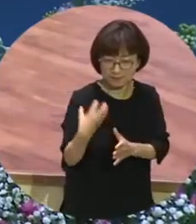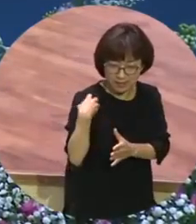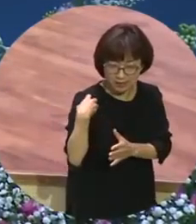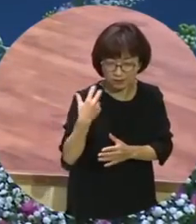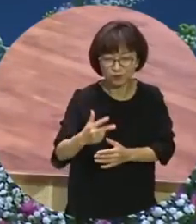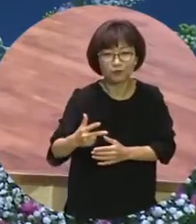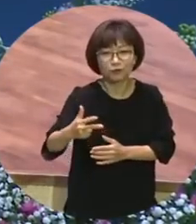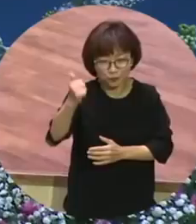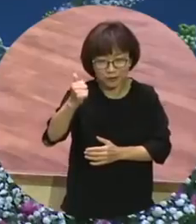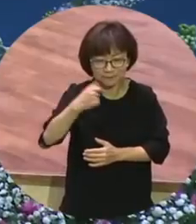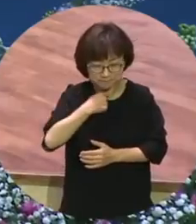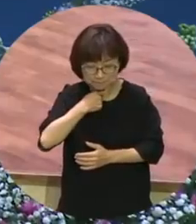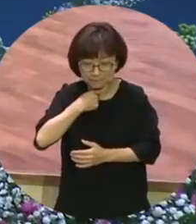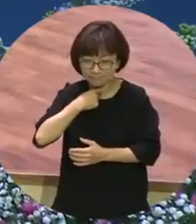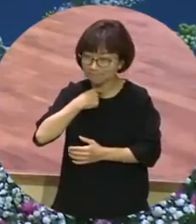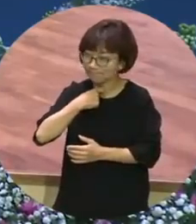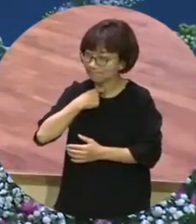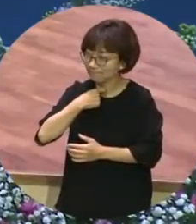가진 것도 없으면서